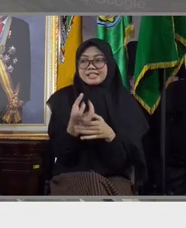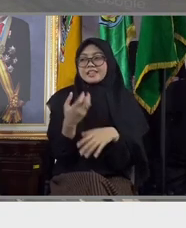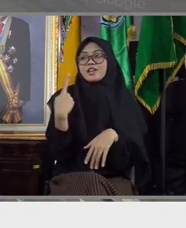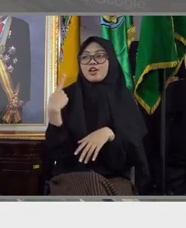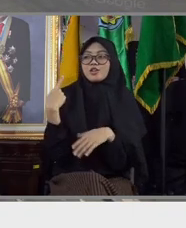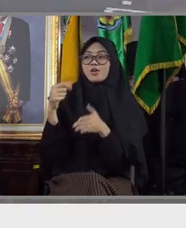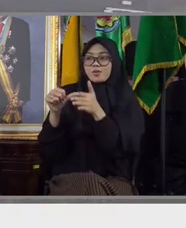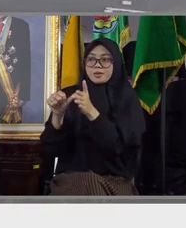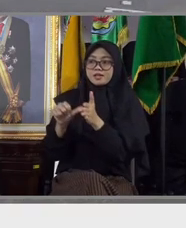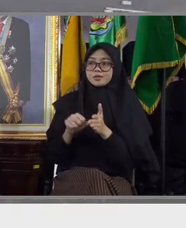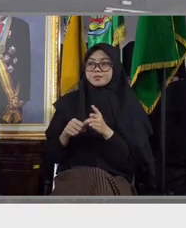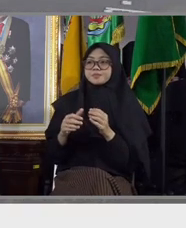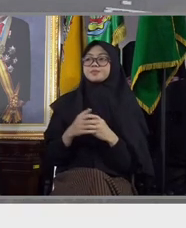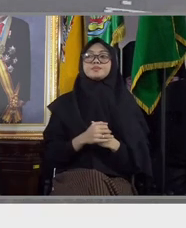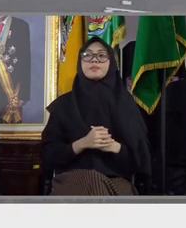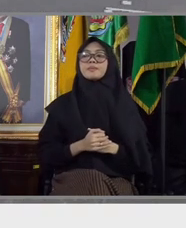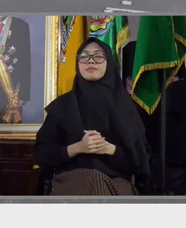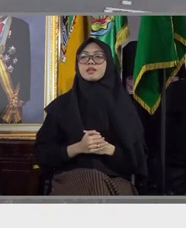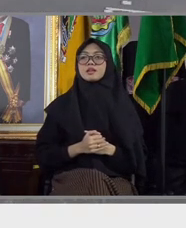Sudiarto.